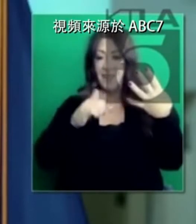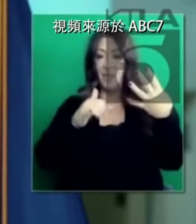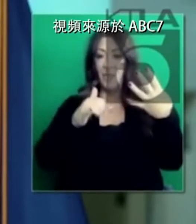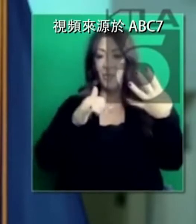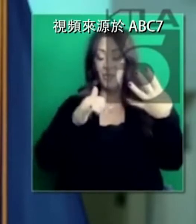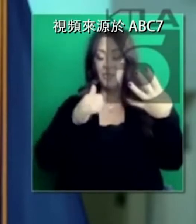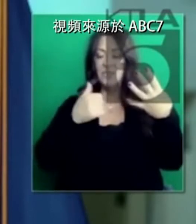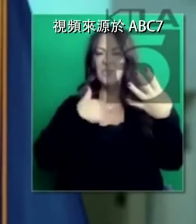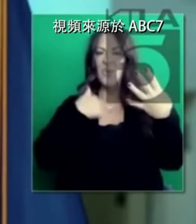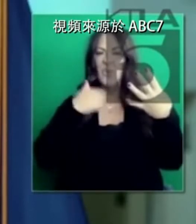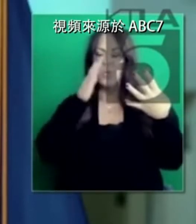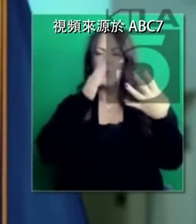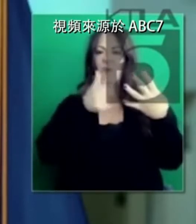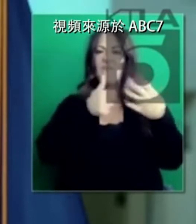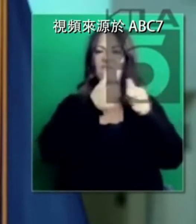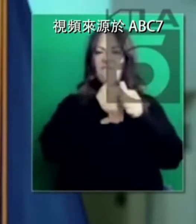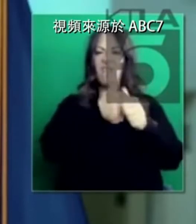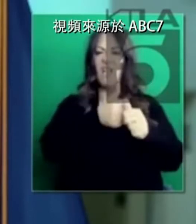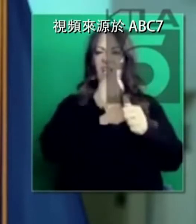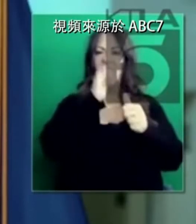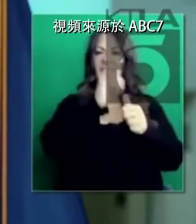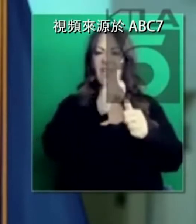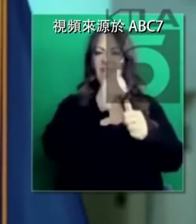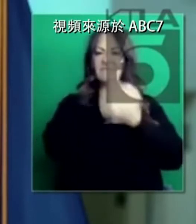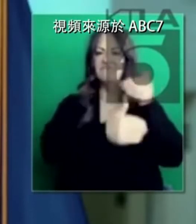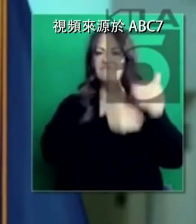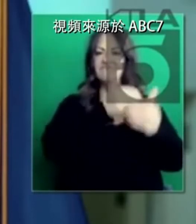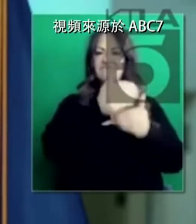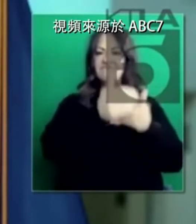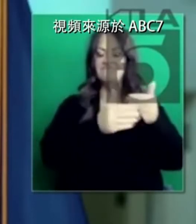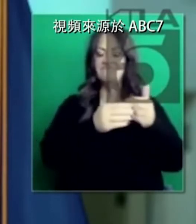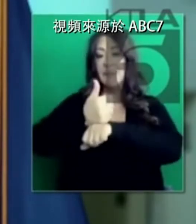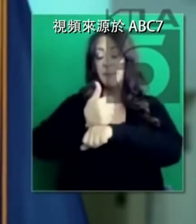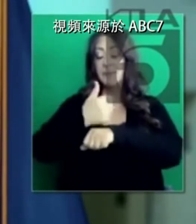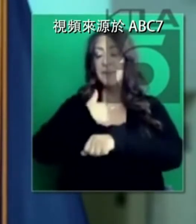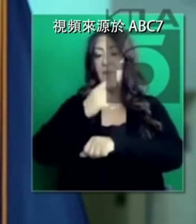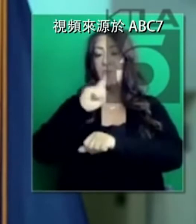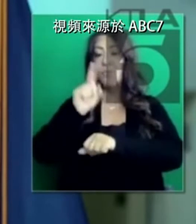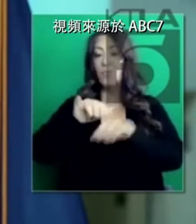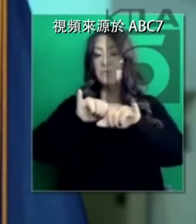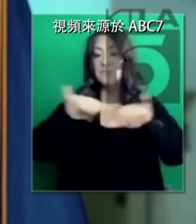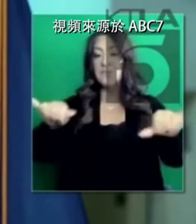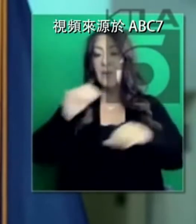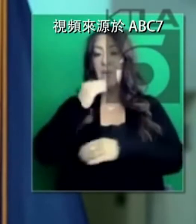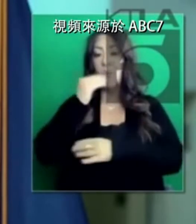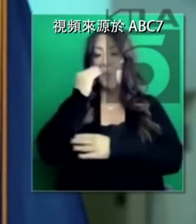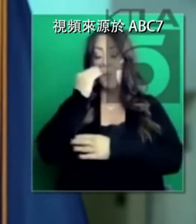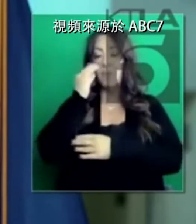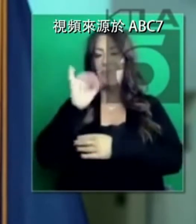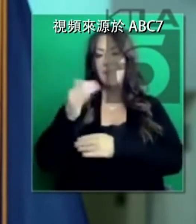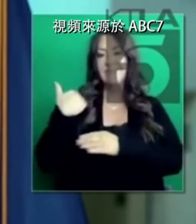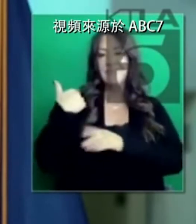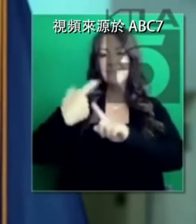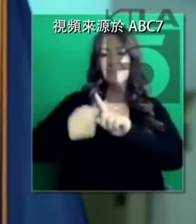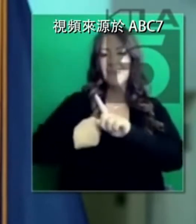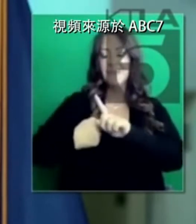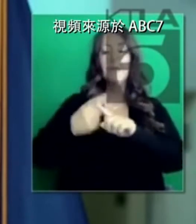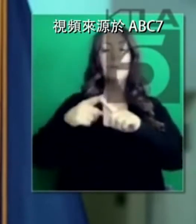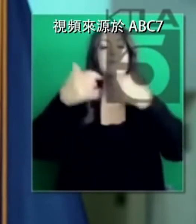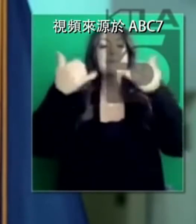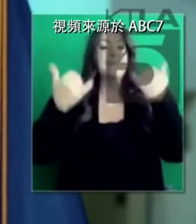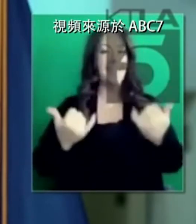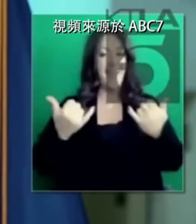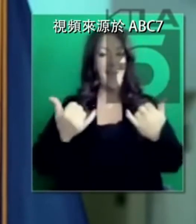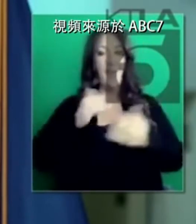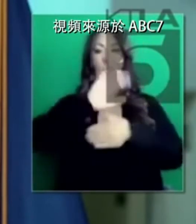旧处于限制最严格的紫色等级，虽然意味着户外用餐和美发沙龙等商业活动可以恢复运营，但具